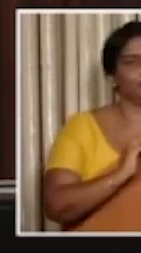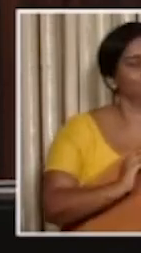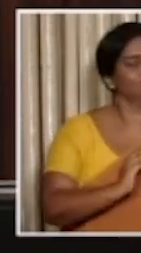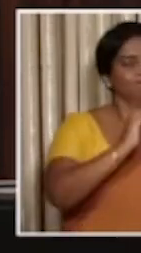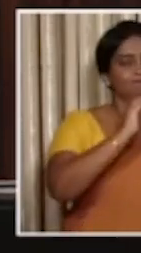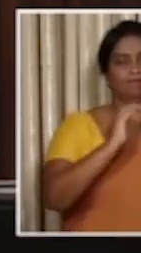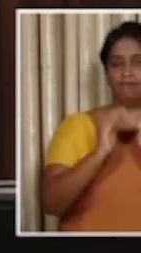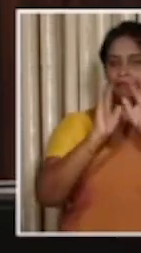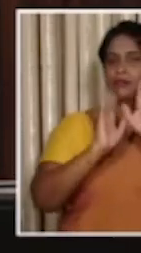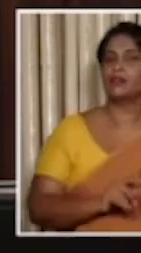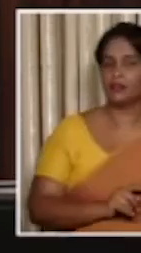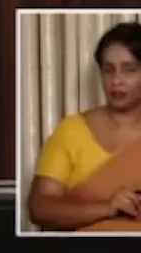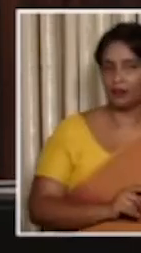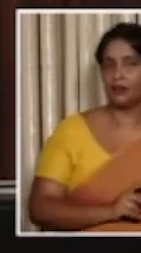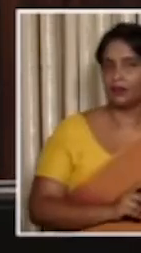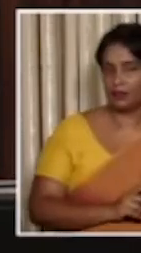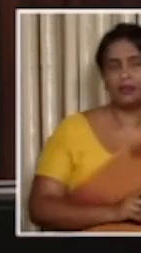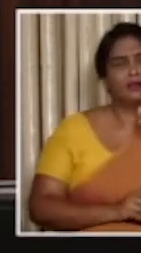තිබුණා.